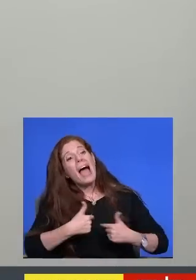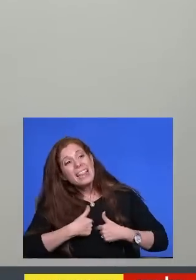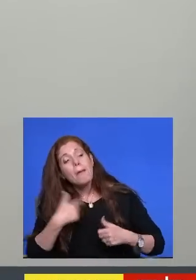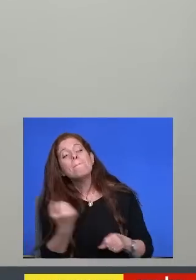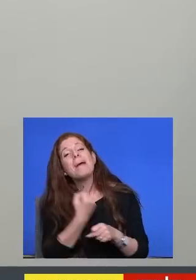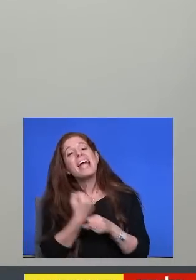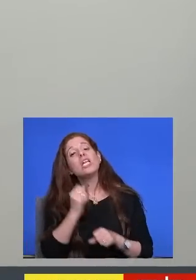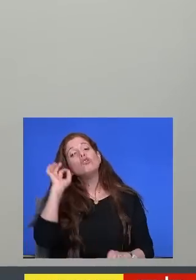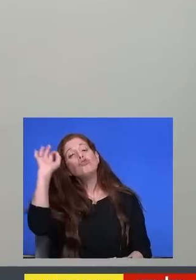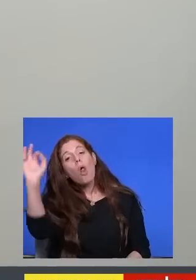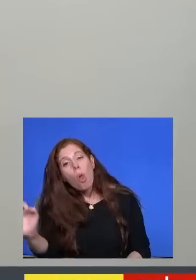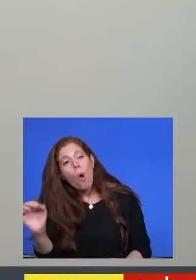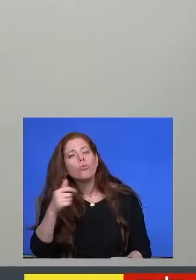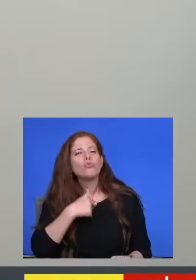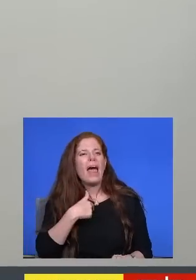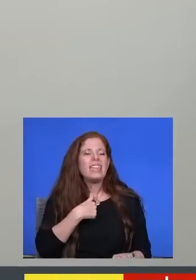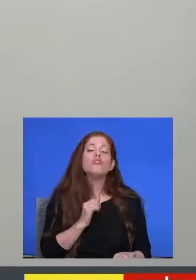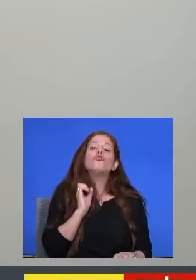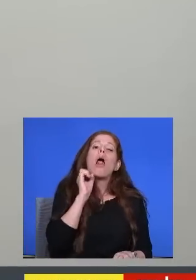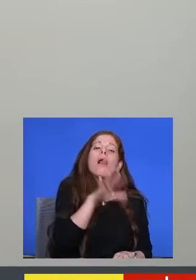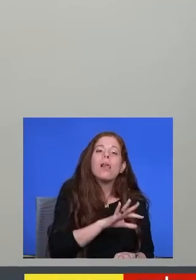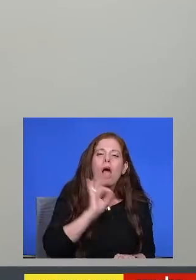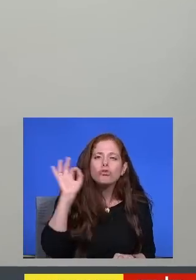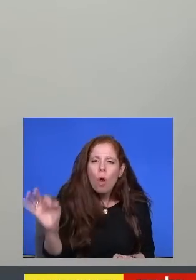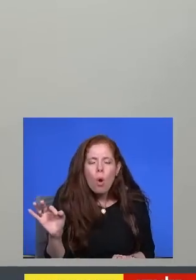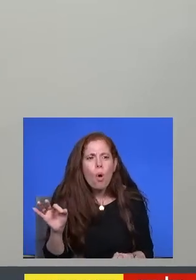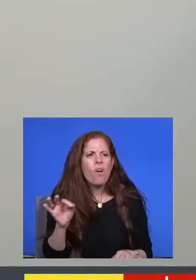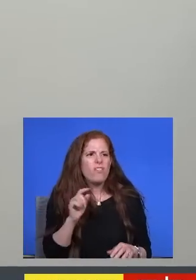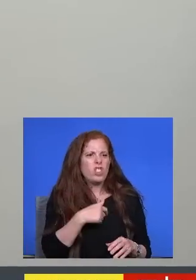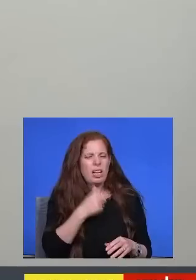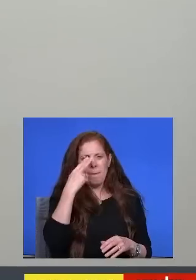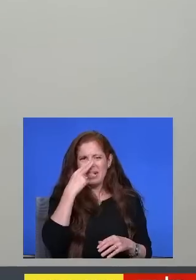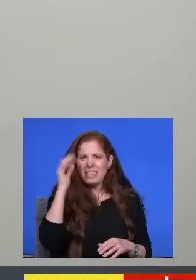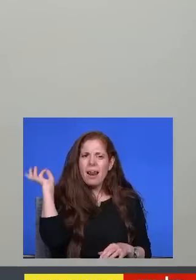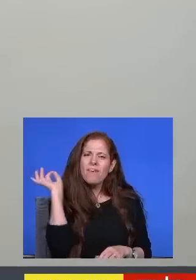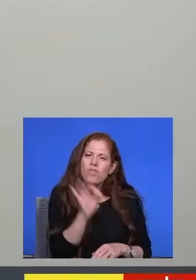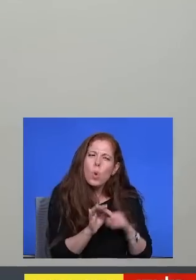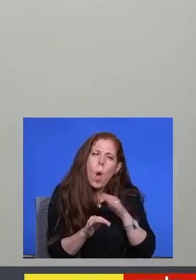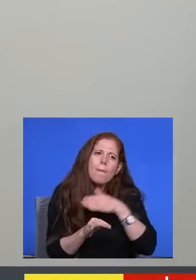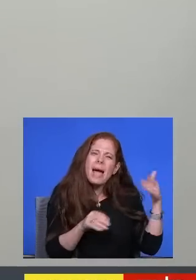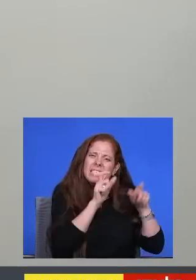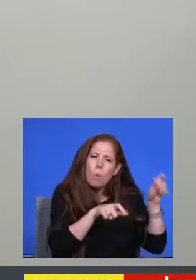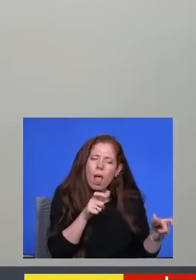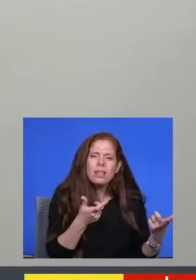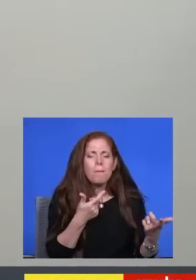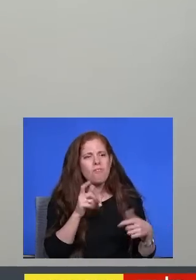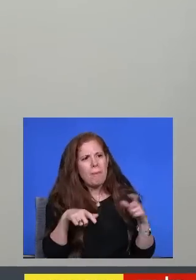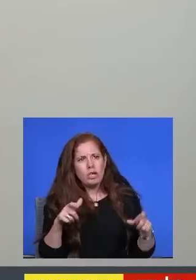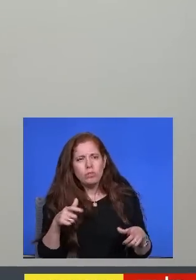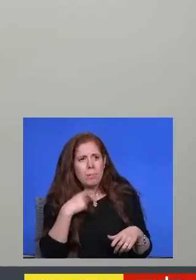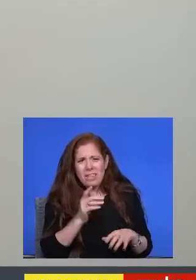שלו, ושאני כביכול שליח שלו, ושאני מנסה לפגוע בשמאלנים ובאנשים. אמרתי